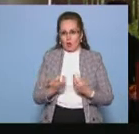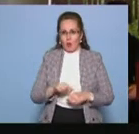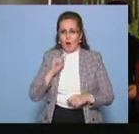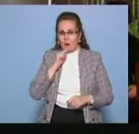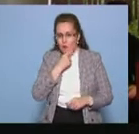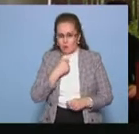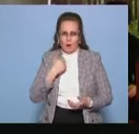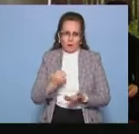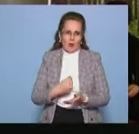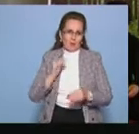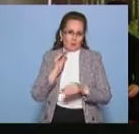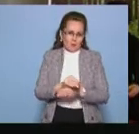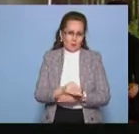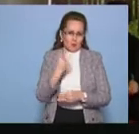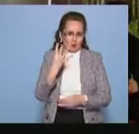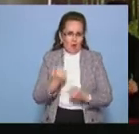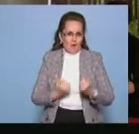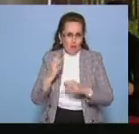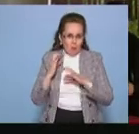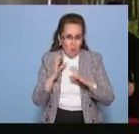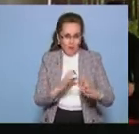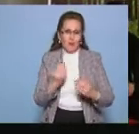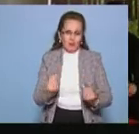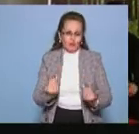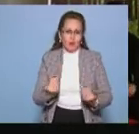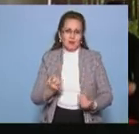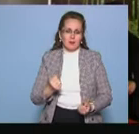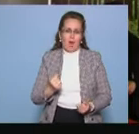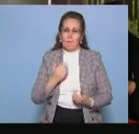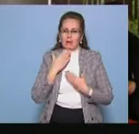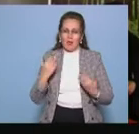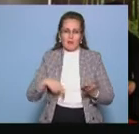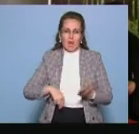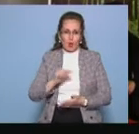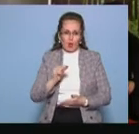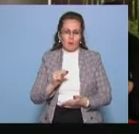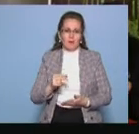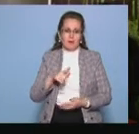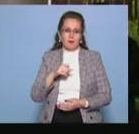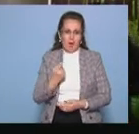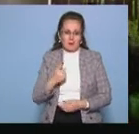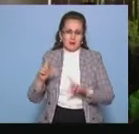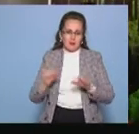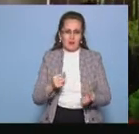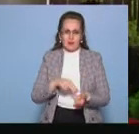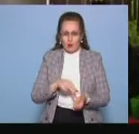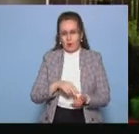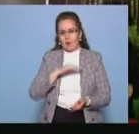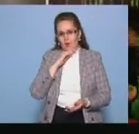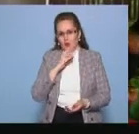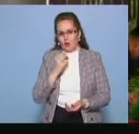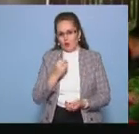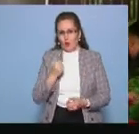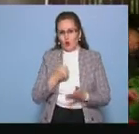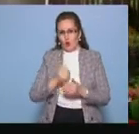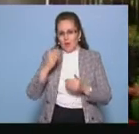приобрести дополнительно 4 автомобиля. И сейчас на последней закупке дилерский центр «ГАЗ» снизил цену, что нам хватит еще приобрести до